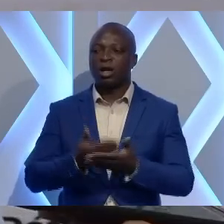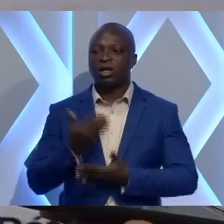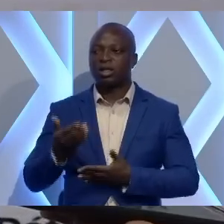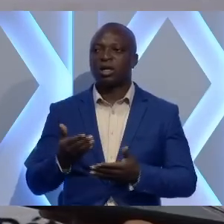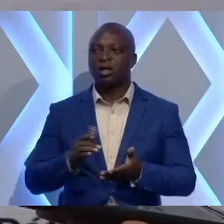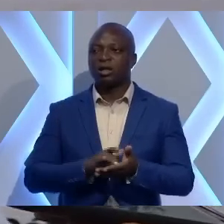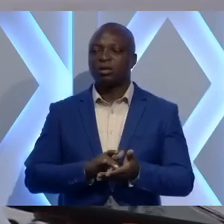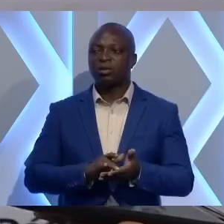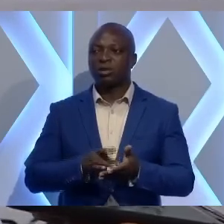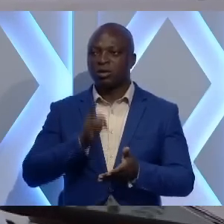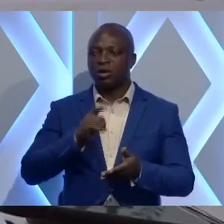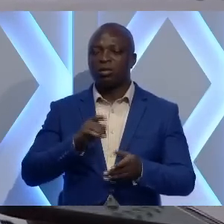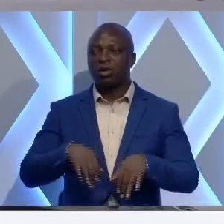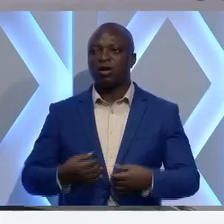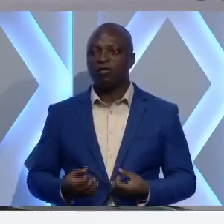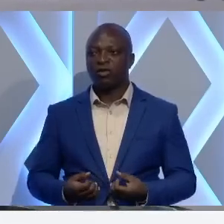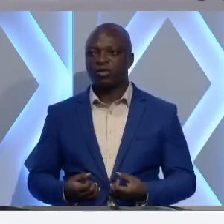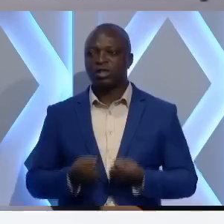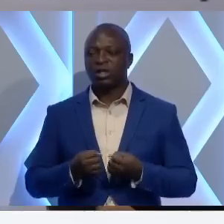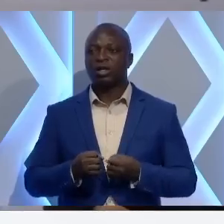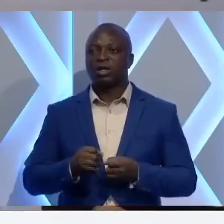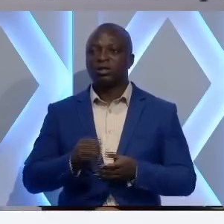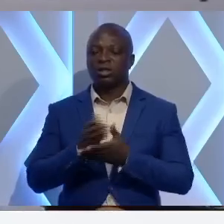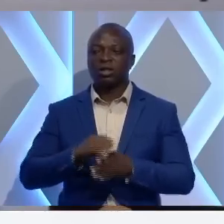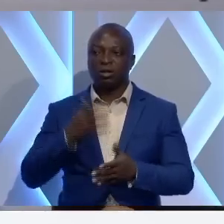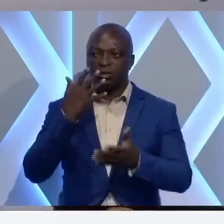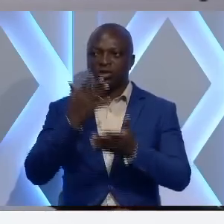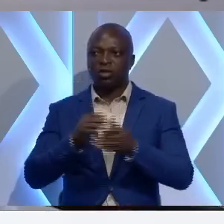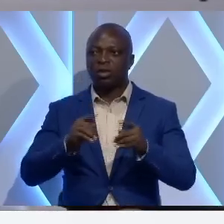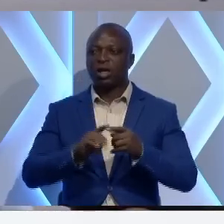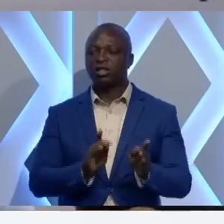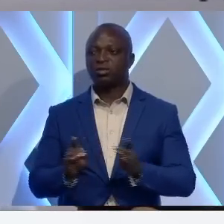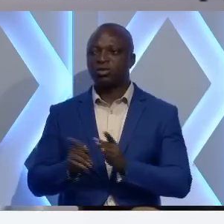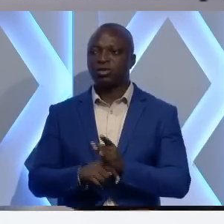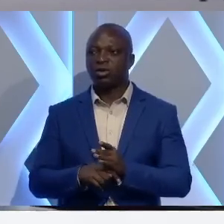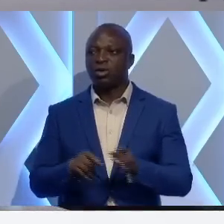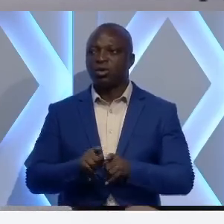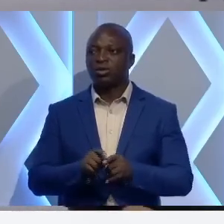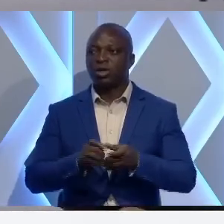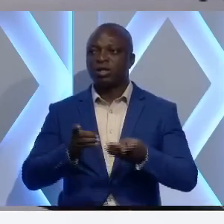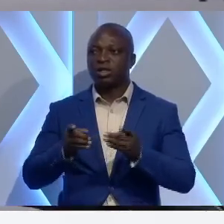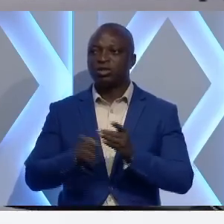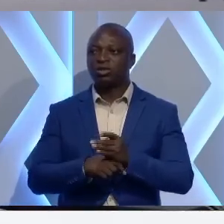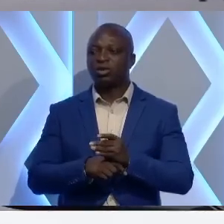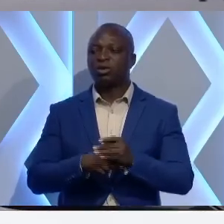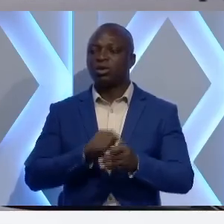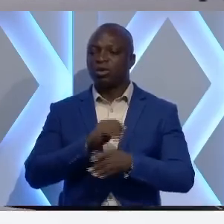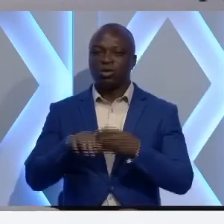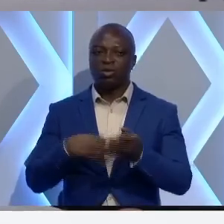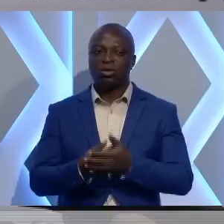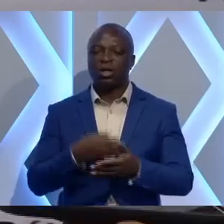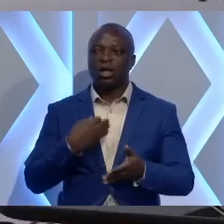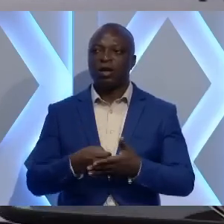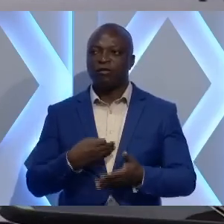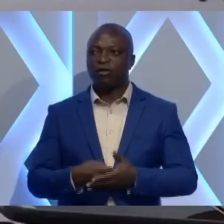produits pharmaceutiques pour renforcer les infirmeries des prisons. Nous avons mis en disposition aussi de la direction de la direction pénitentiaire un